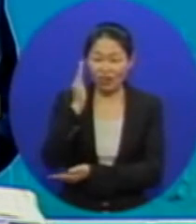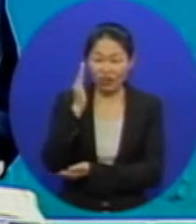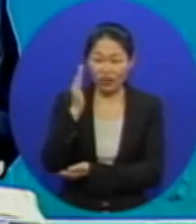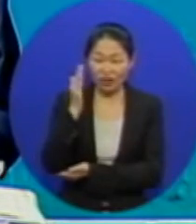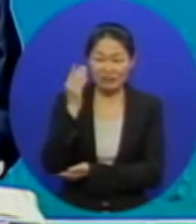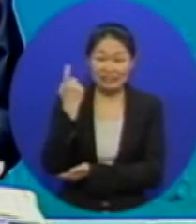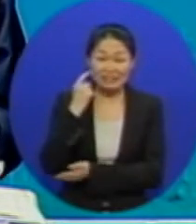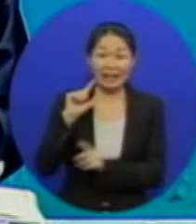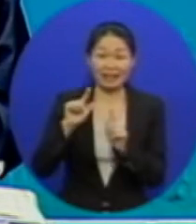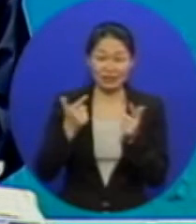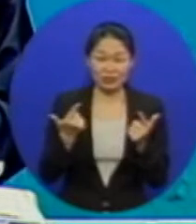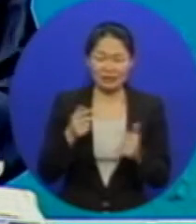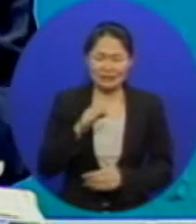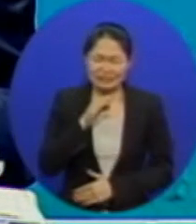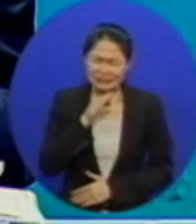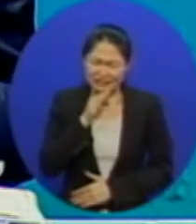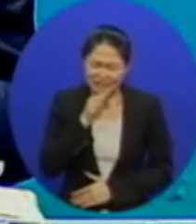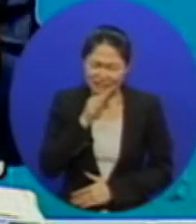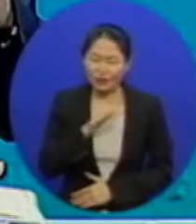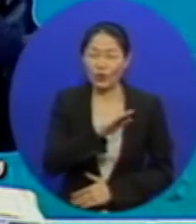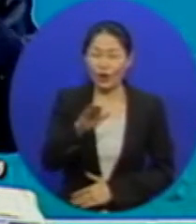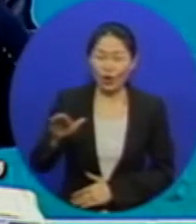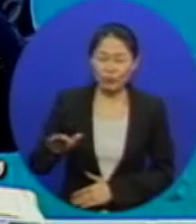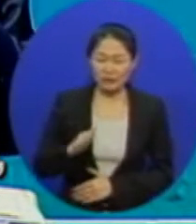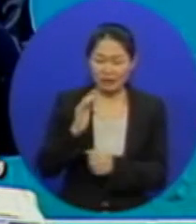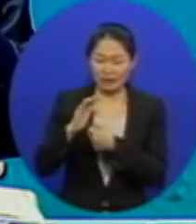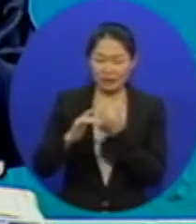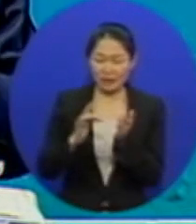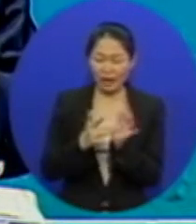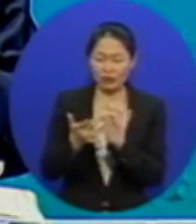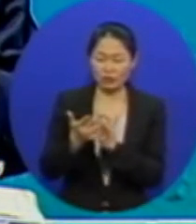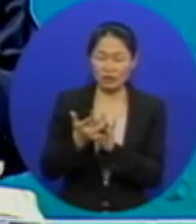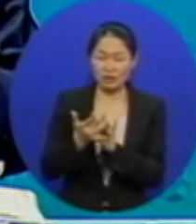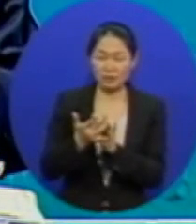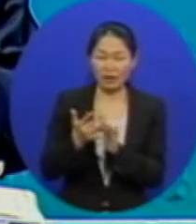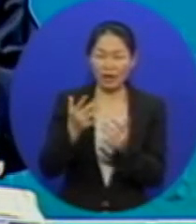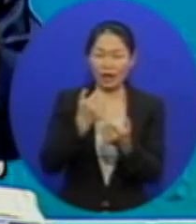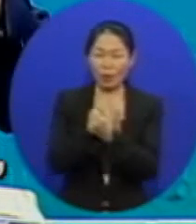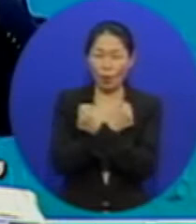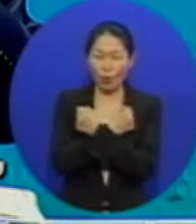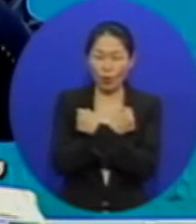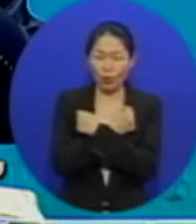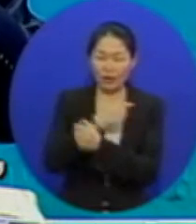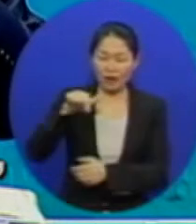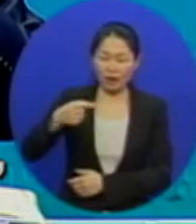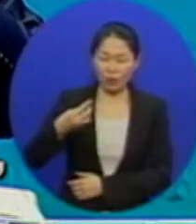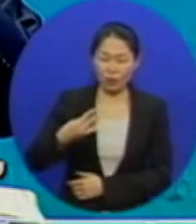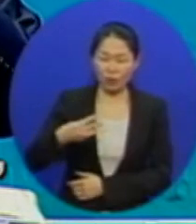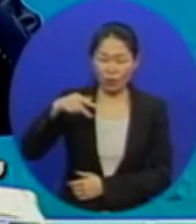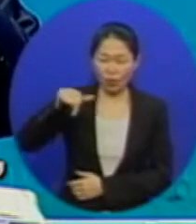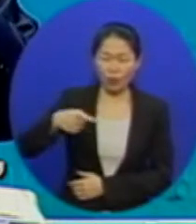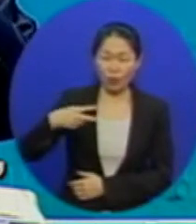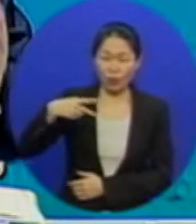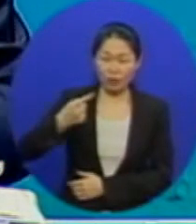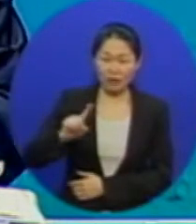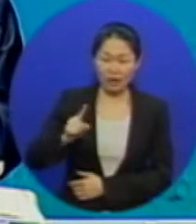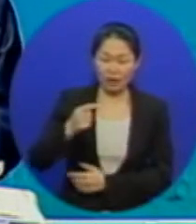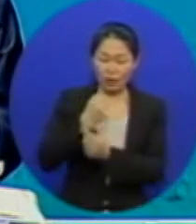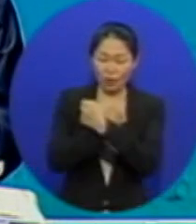아니고 실제로 여러분이 예수님의 골고다 십자가 그 자리에 여러분이 가서